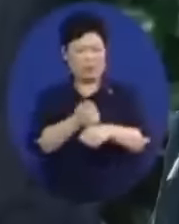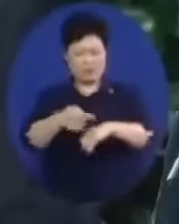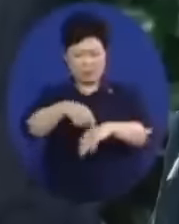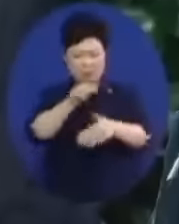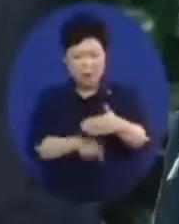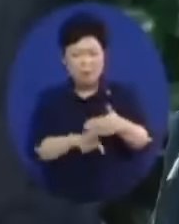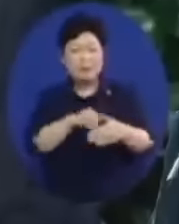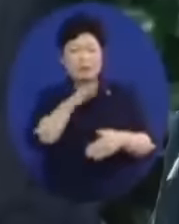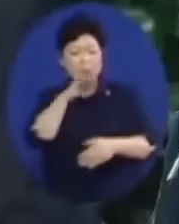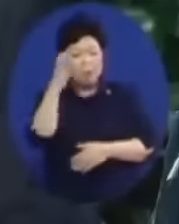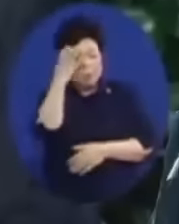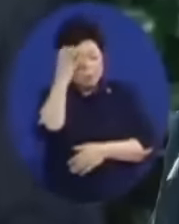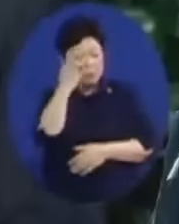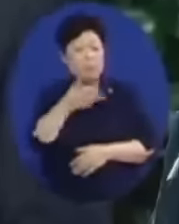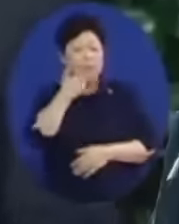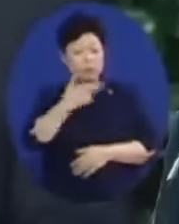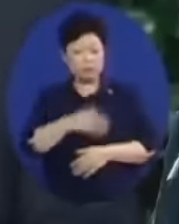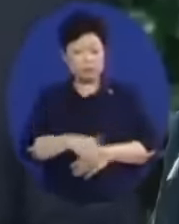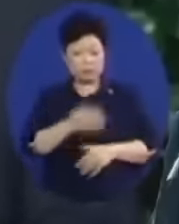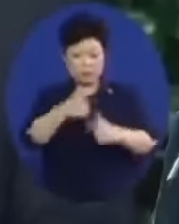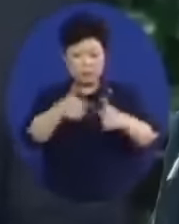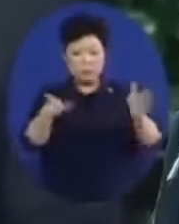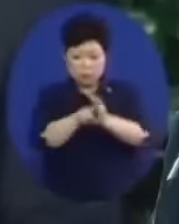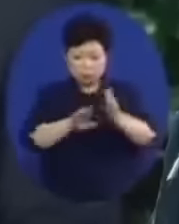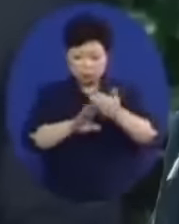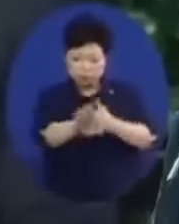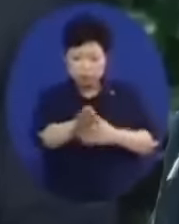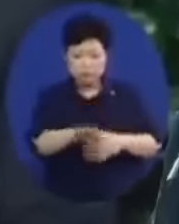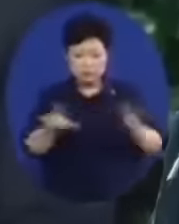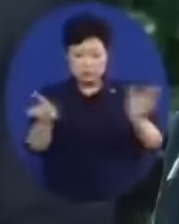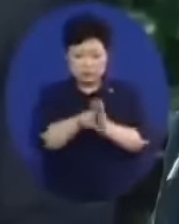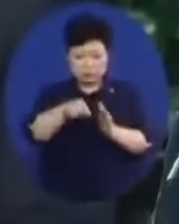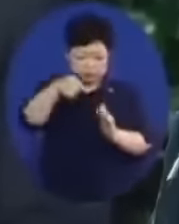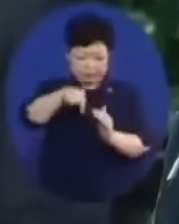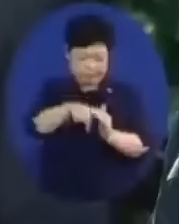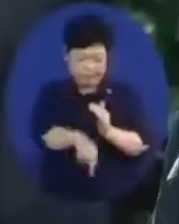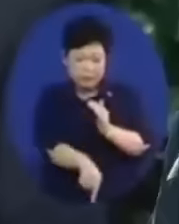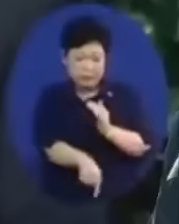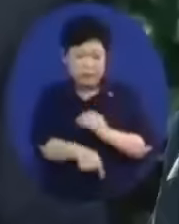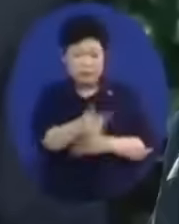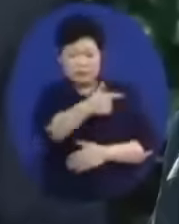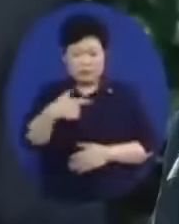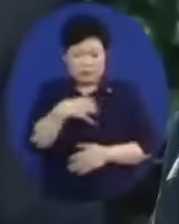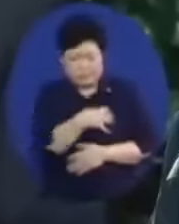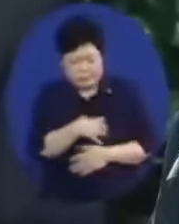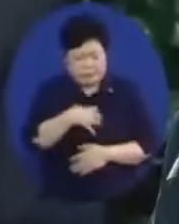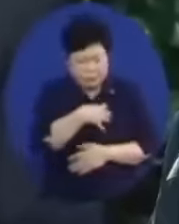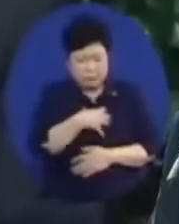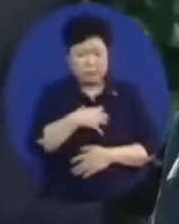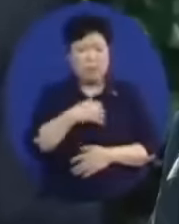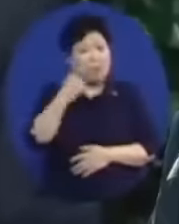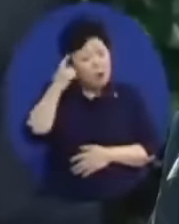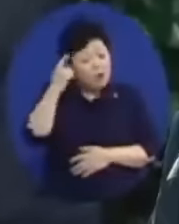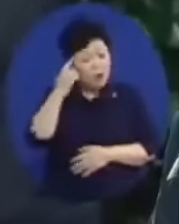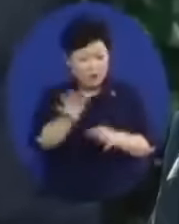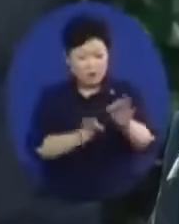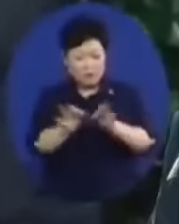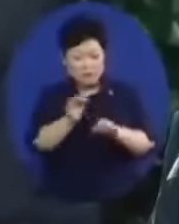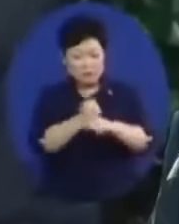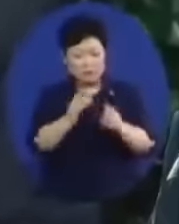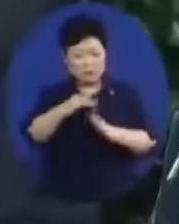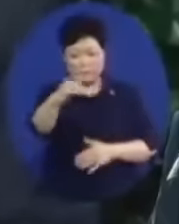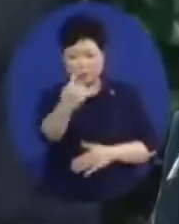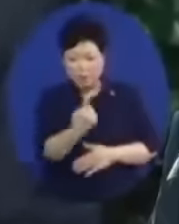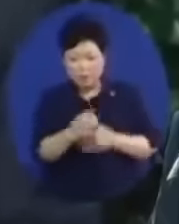까딱 고통이 없었는데 예수를 믿고 신앙이 깊어지자 너무 괴롭습니다. 장사를 하고 집에